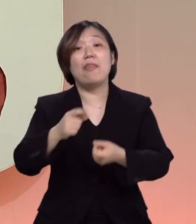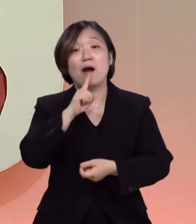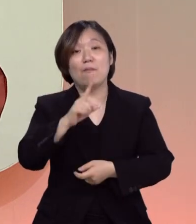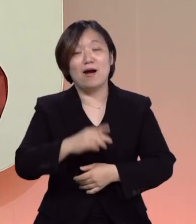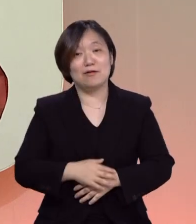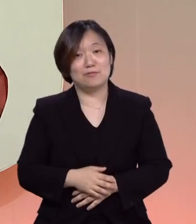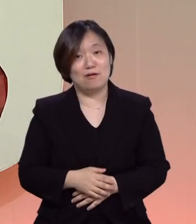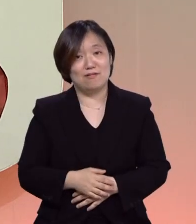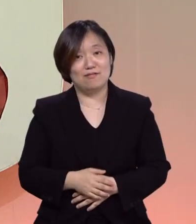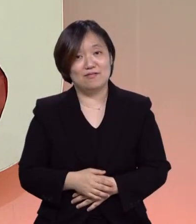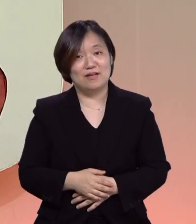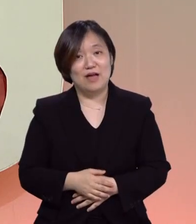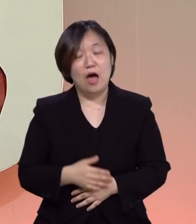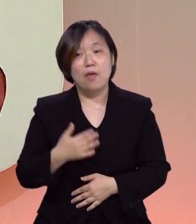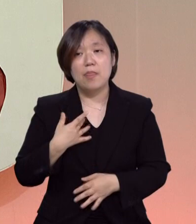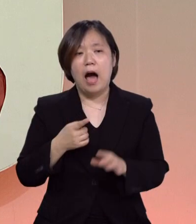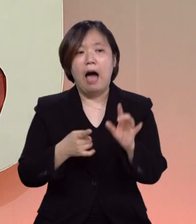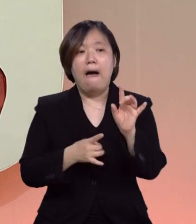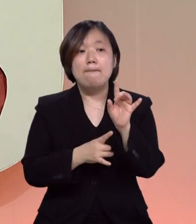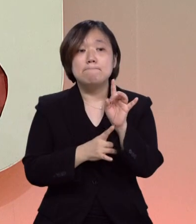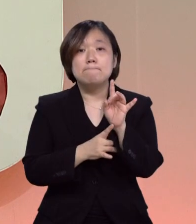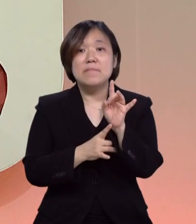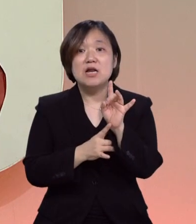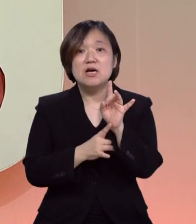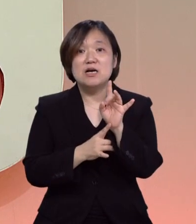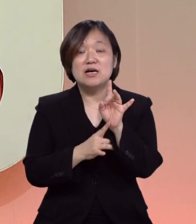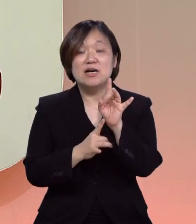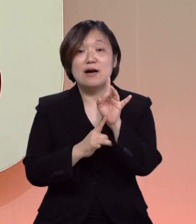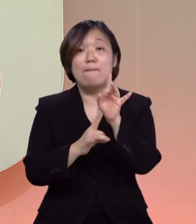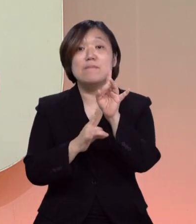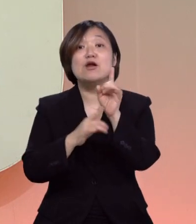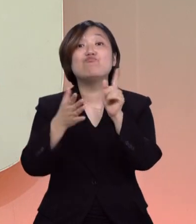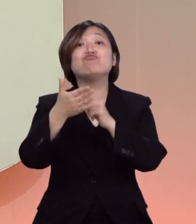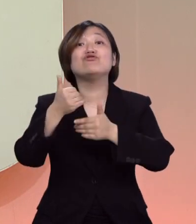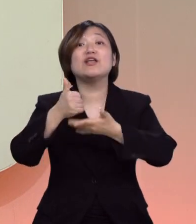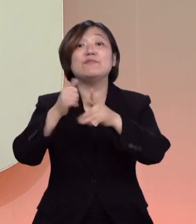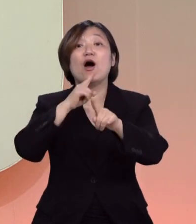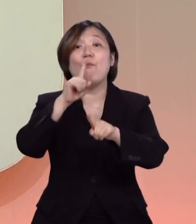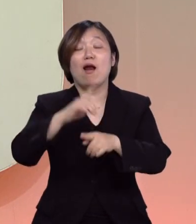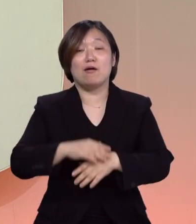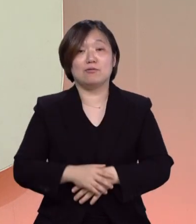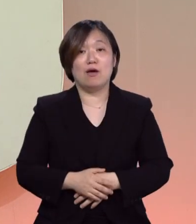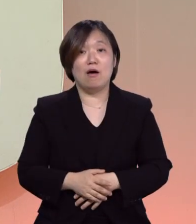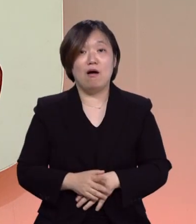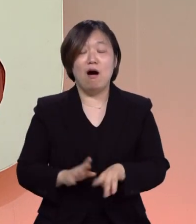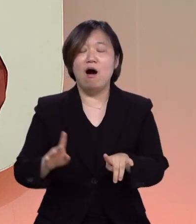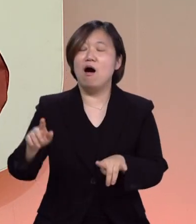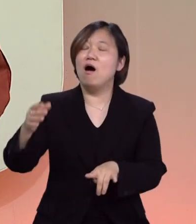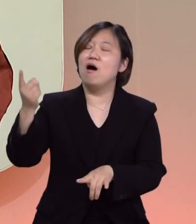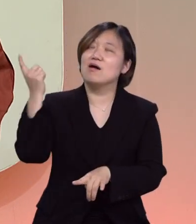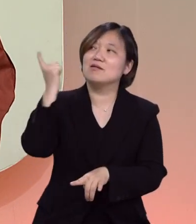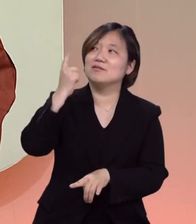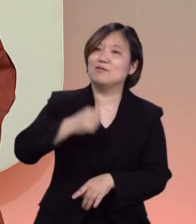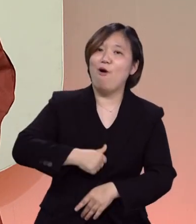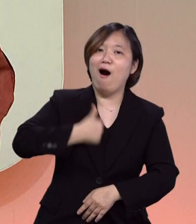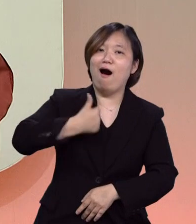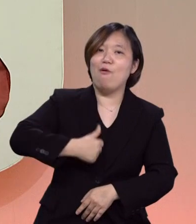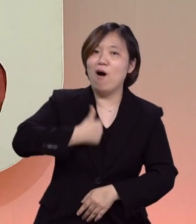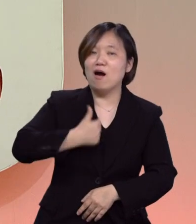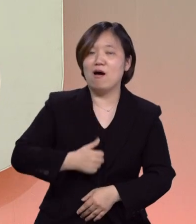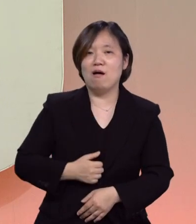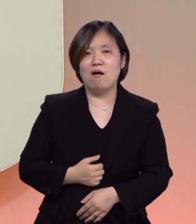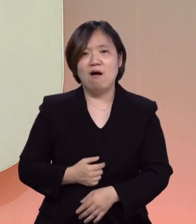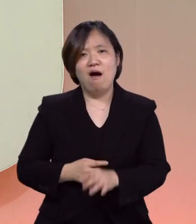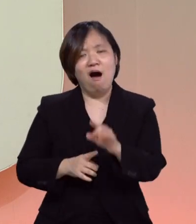사람은 자기가 미륵부처래 미륵불이래요 제가 미치고 팔짝 뛰겠습니다 여러분 내가 미륵불이라는이